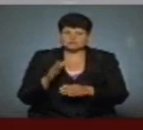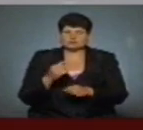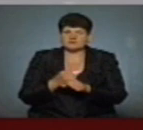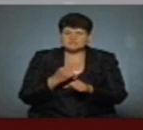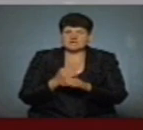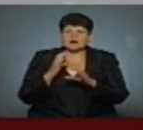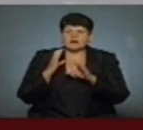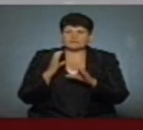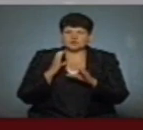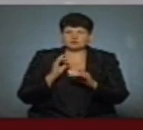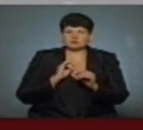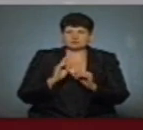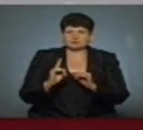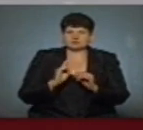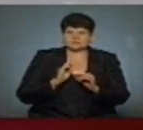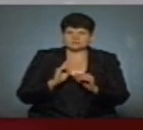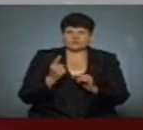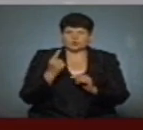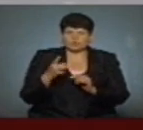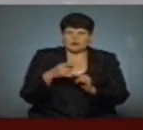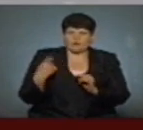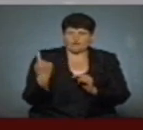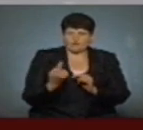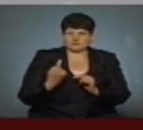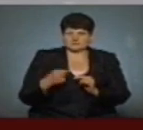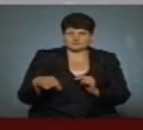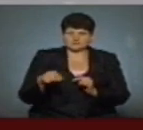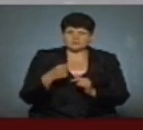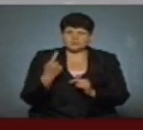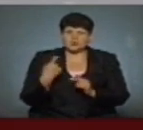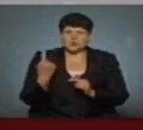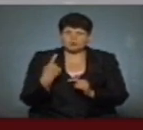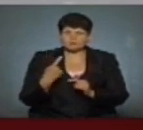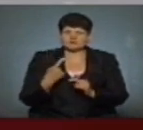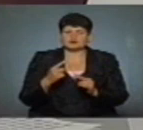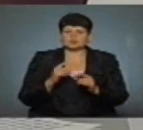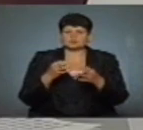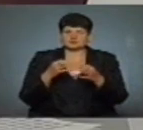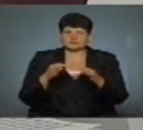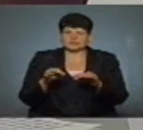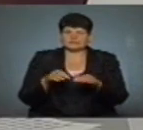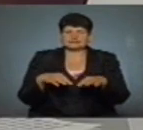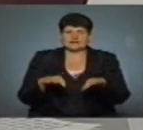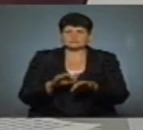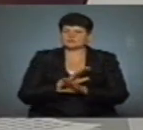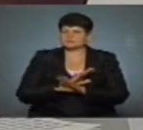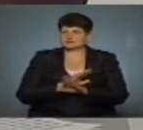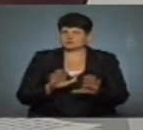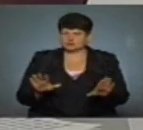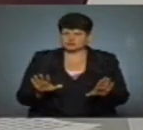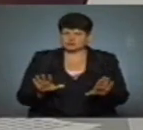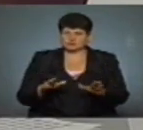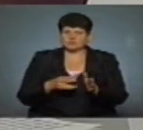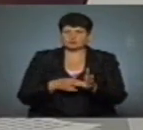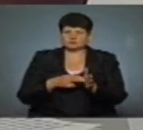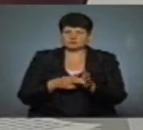також автобуси, що курсують в межах одного регіону. З однієї області в іншу пускати транспорт поки що не будуть. Потяги